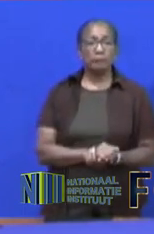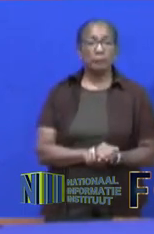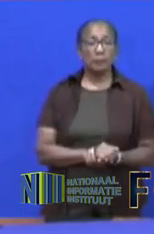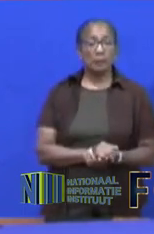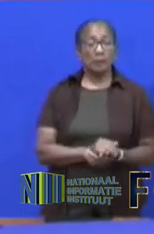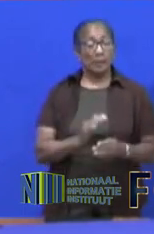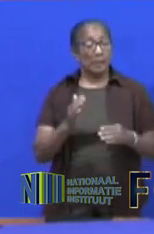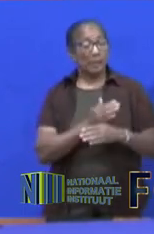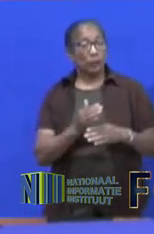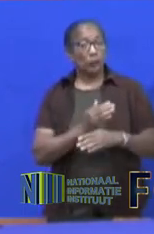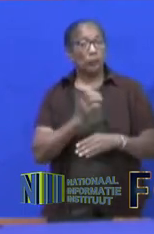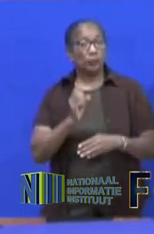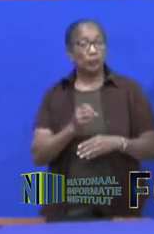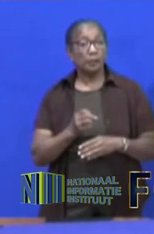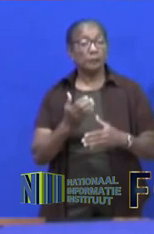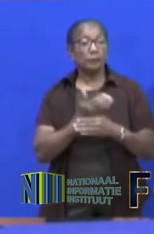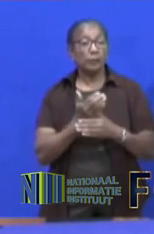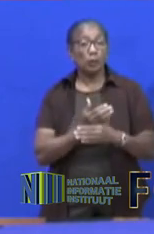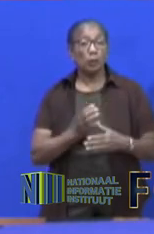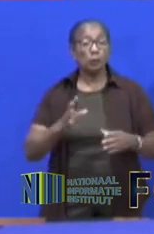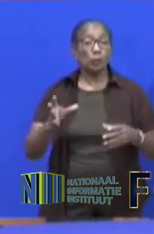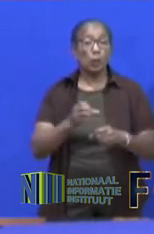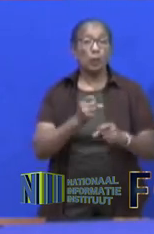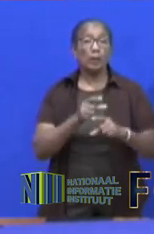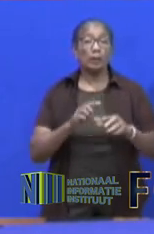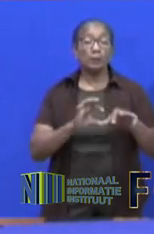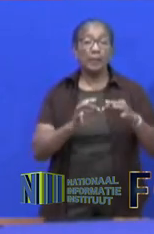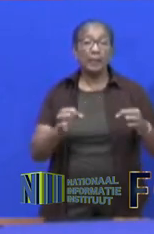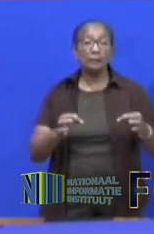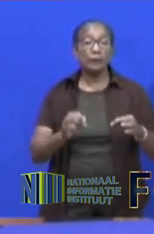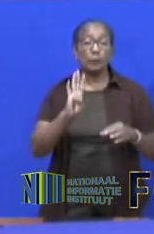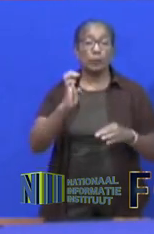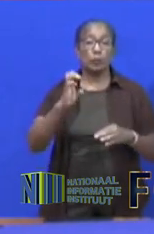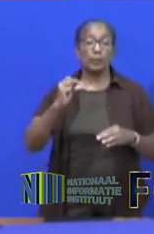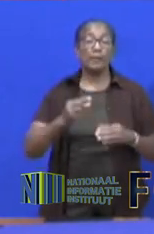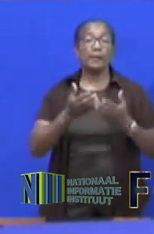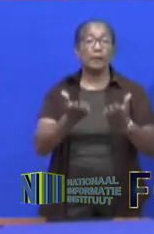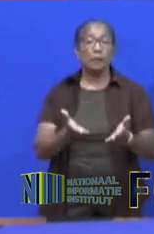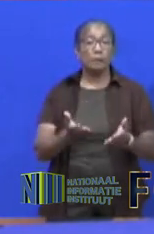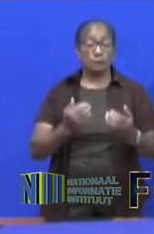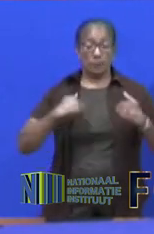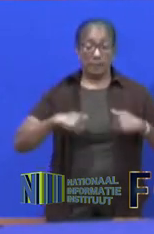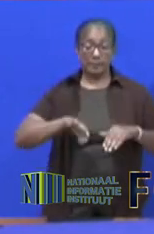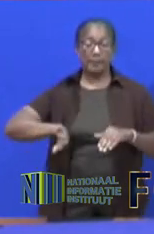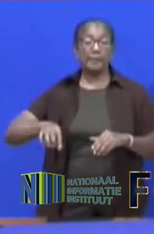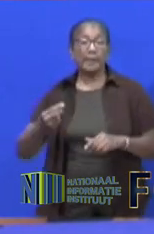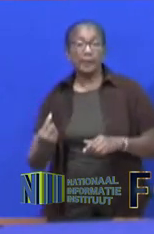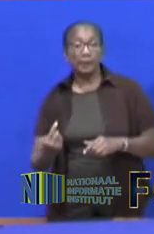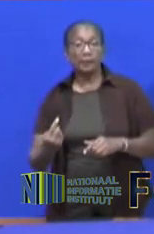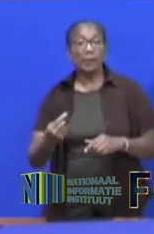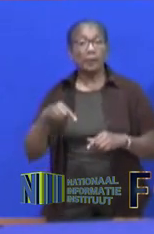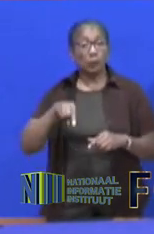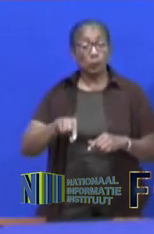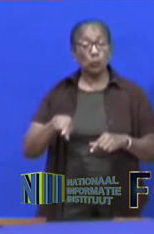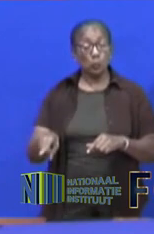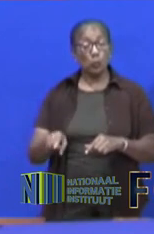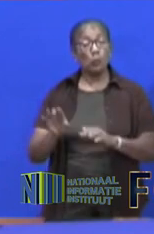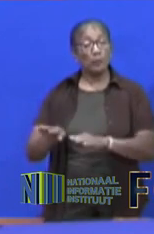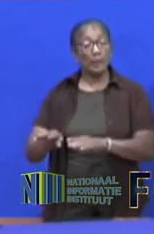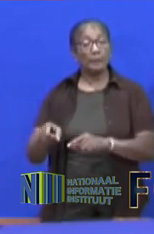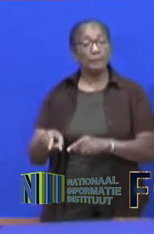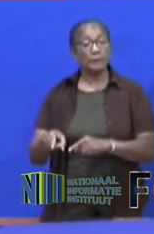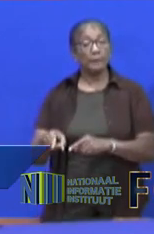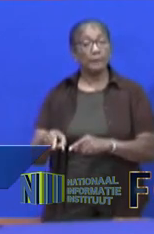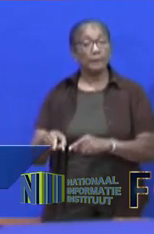Er is intussen een psychologische hulplijn vanuit het BOG beschikbaar voor personen in quarantaine of die in quarantaine geplaatst zullen